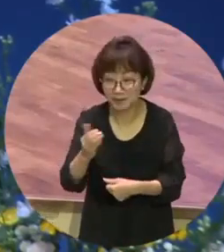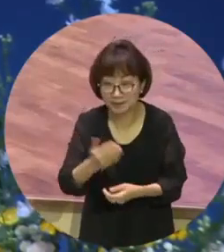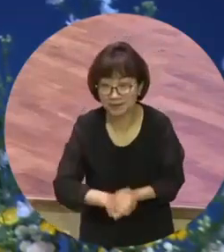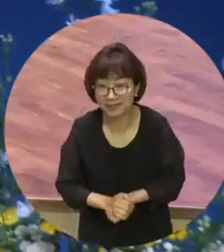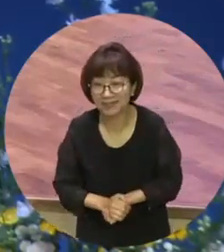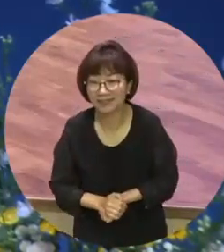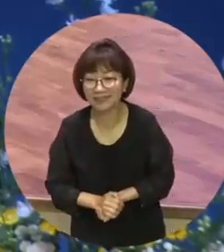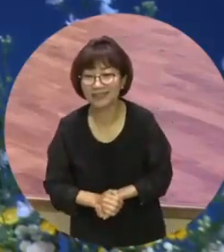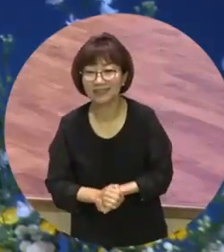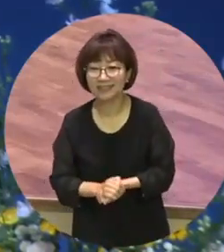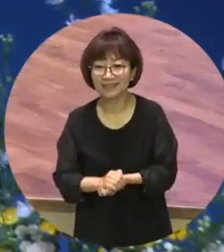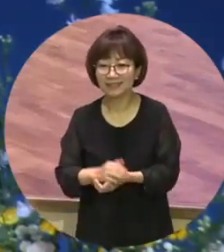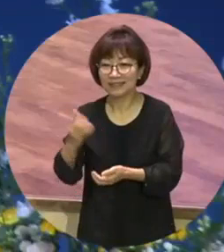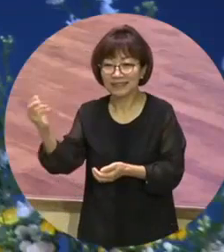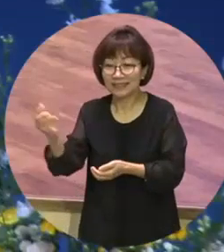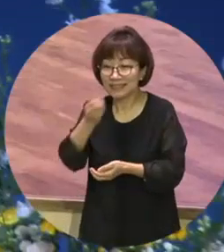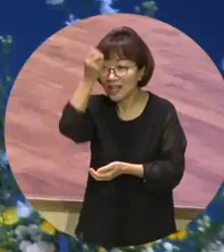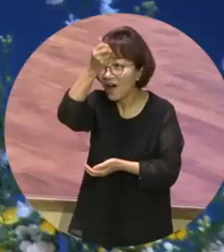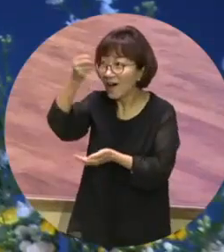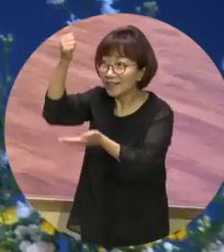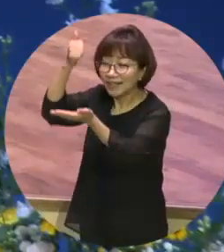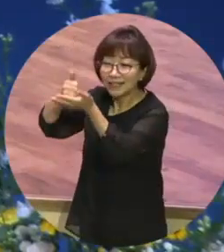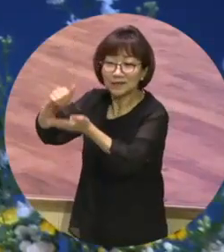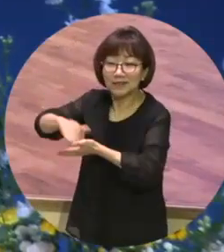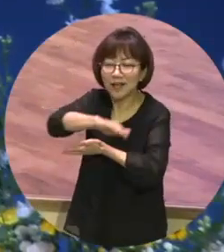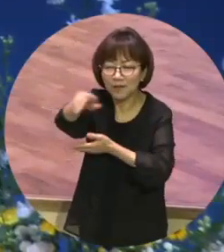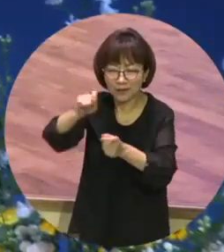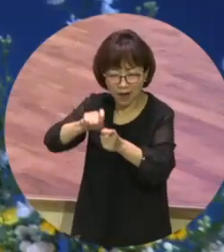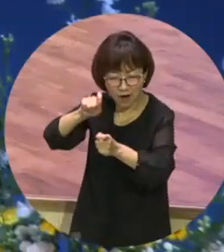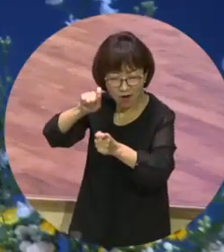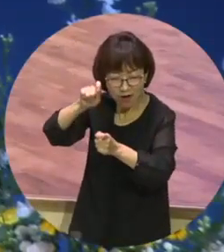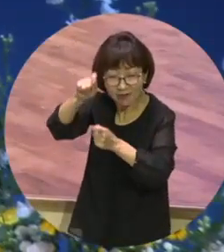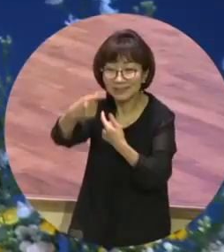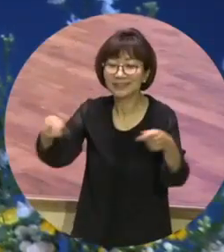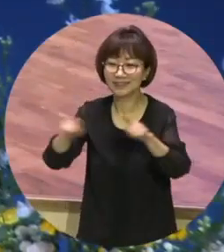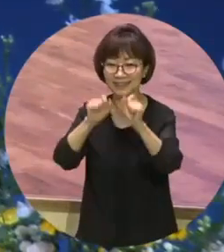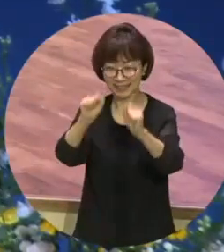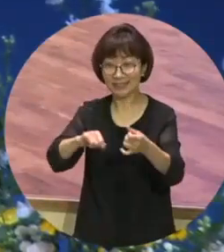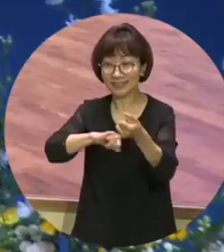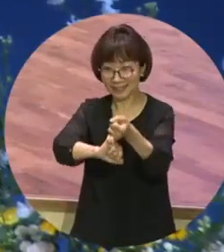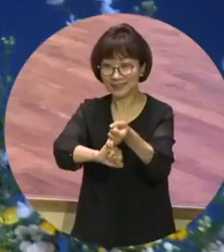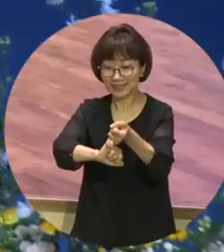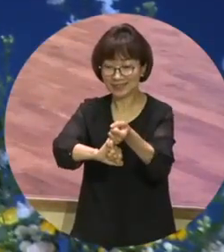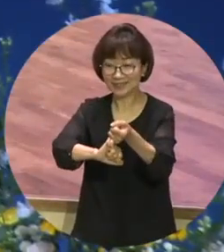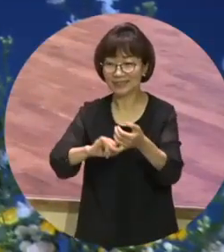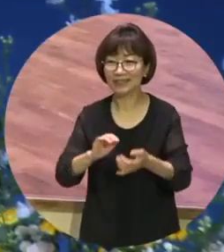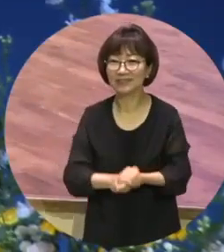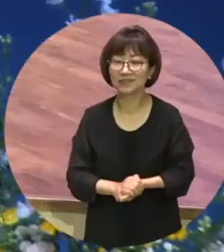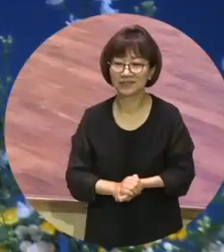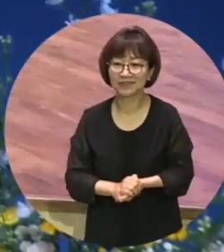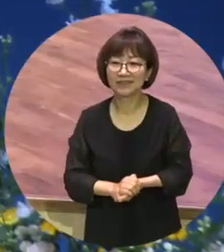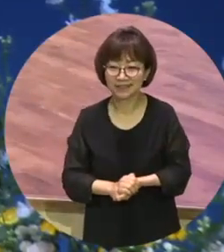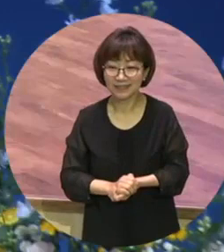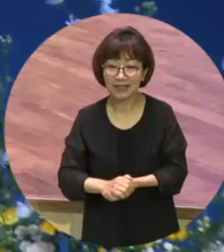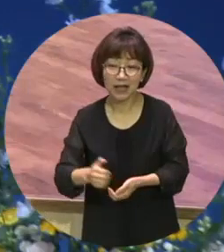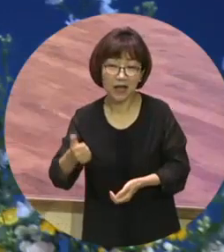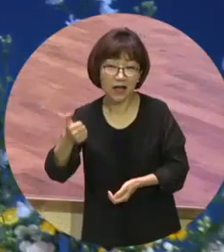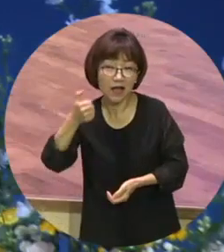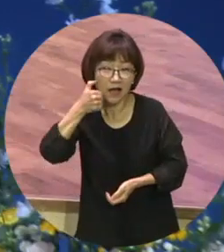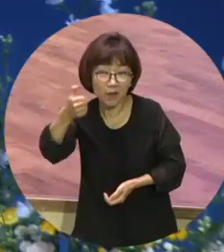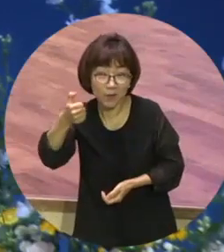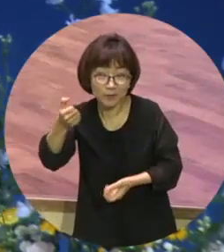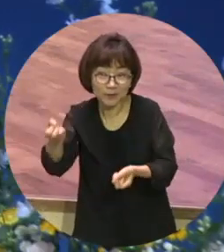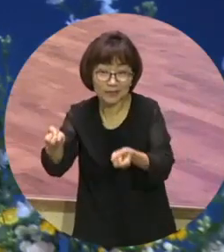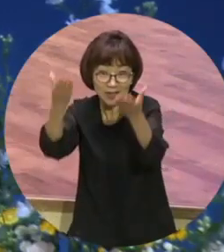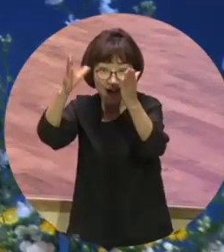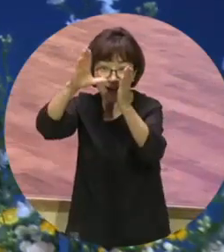성령이 영원토록 함께 계시겠습니다. 오순절에 이 예수님의 예언이 성취됐잖아요.